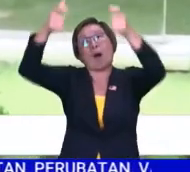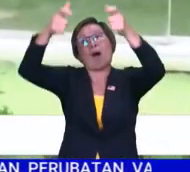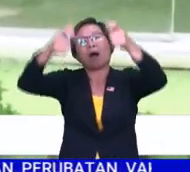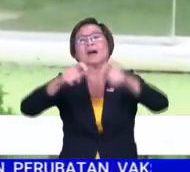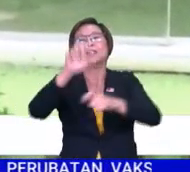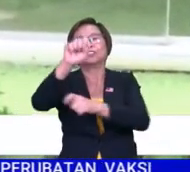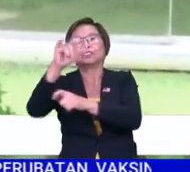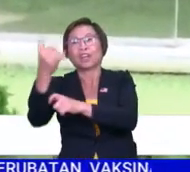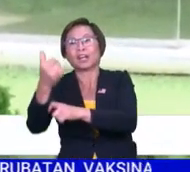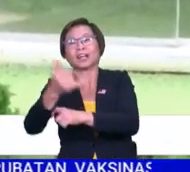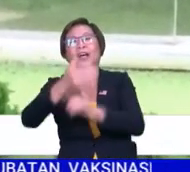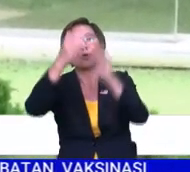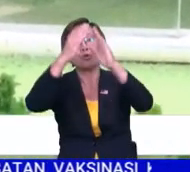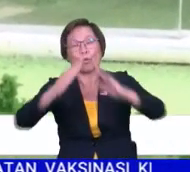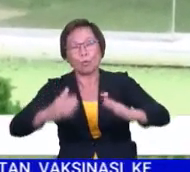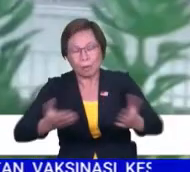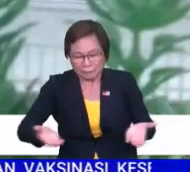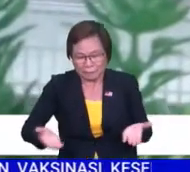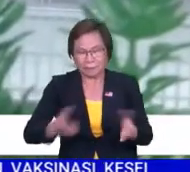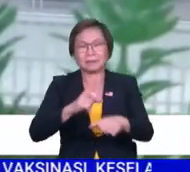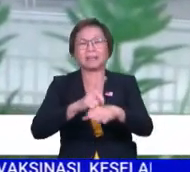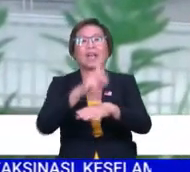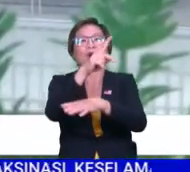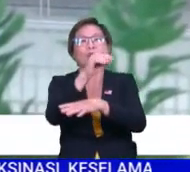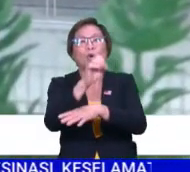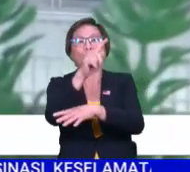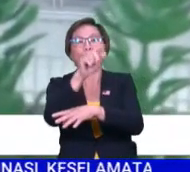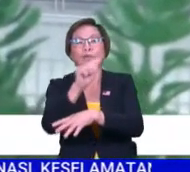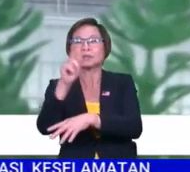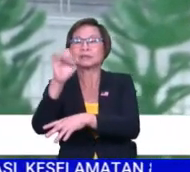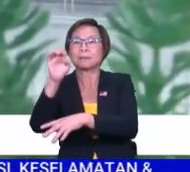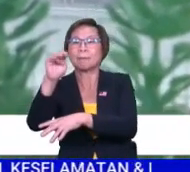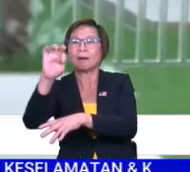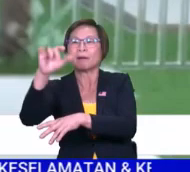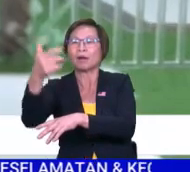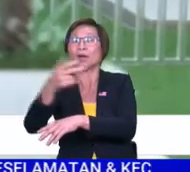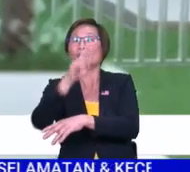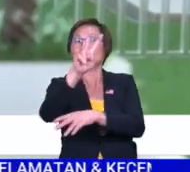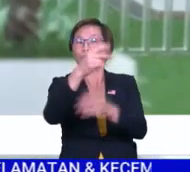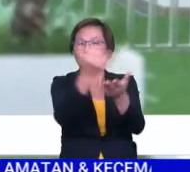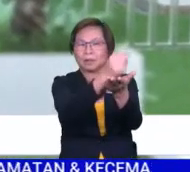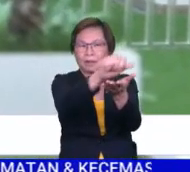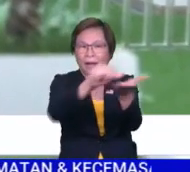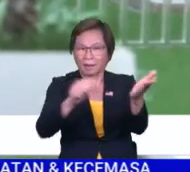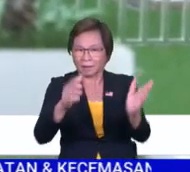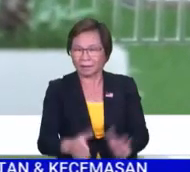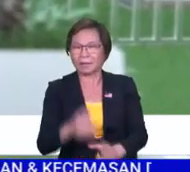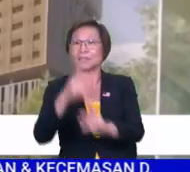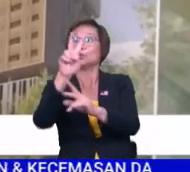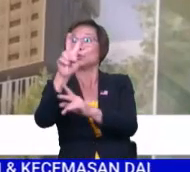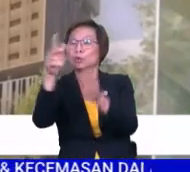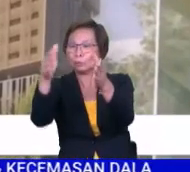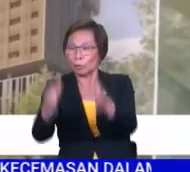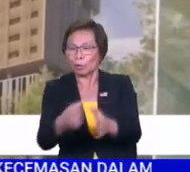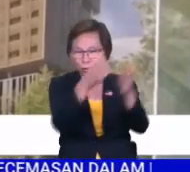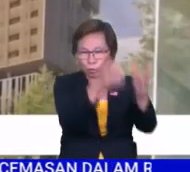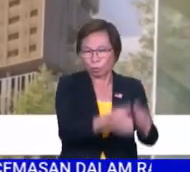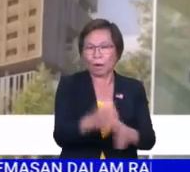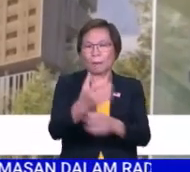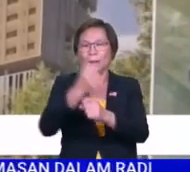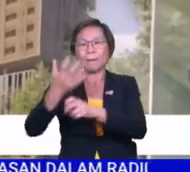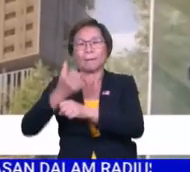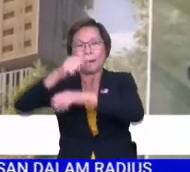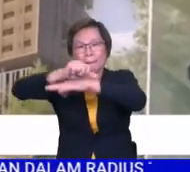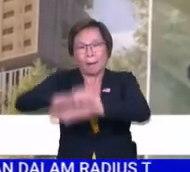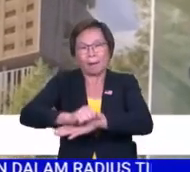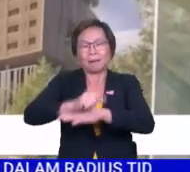sebuah Syarikat harta nah tempatan di kota samarahan dua arkitek dari slow aja Shinta JYJ dan Alan kue masing-masing